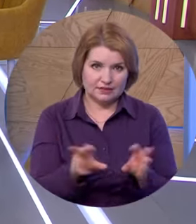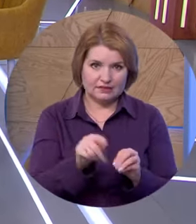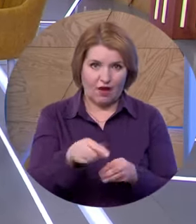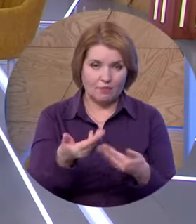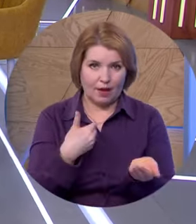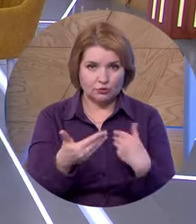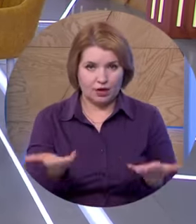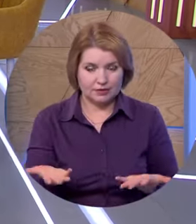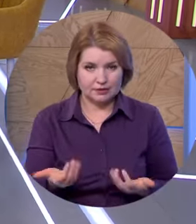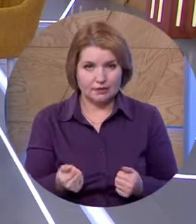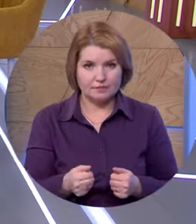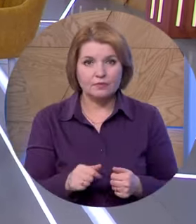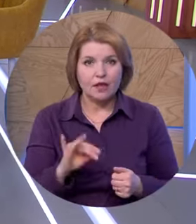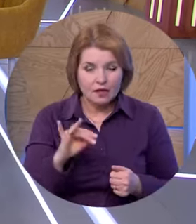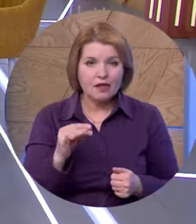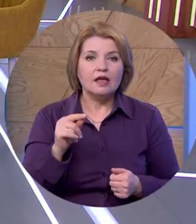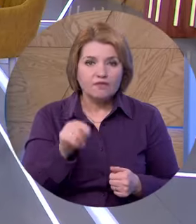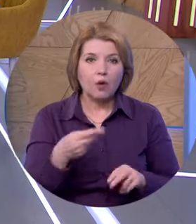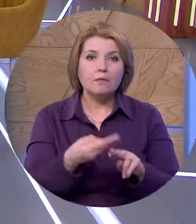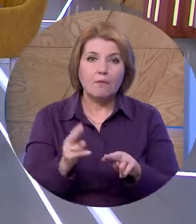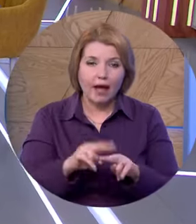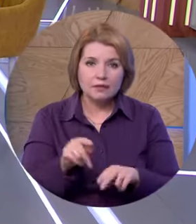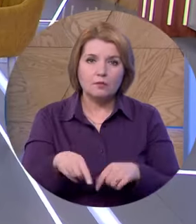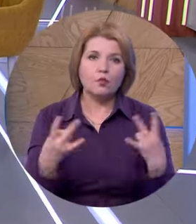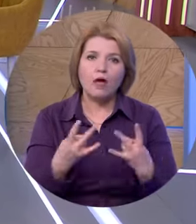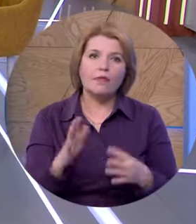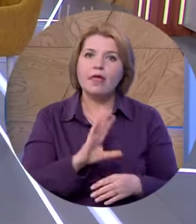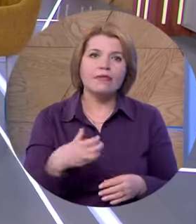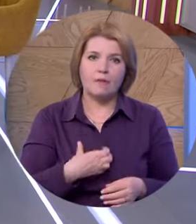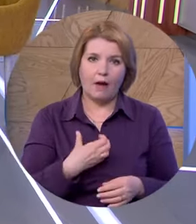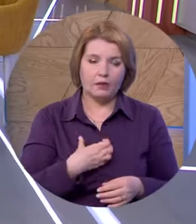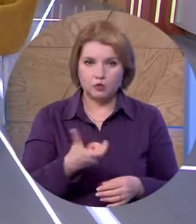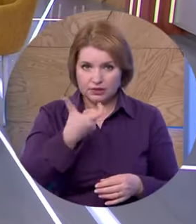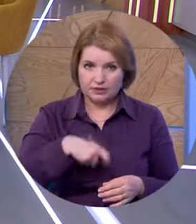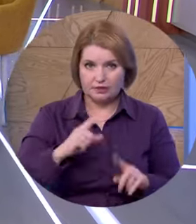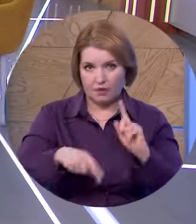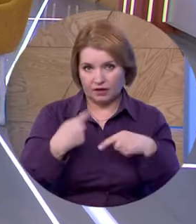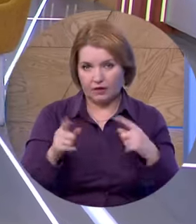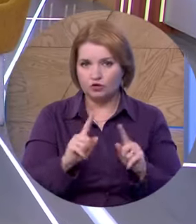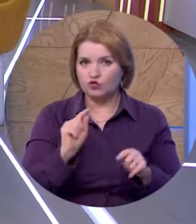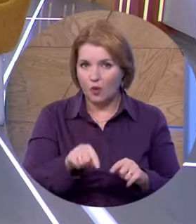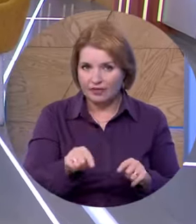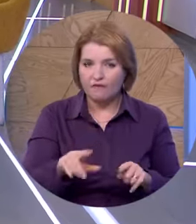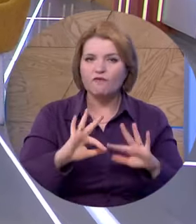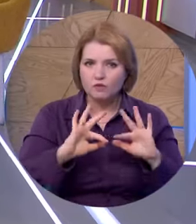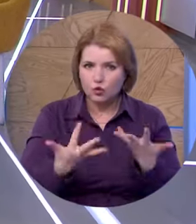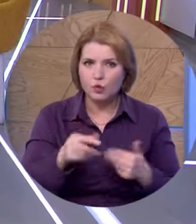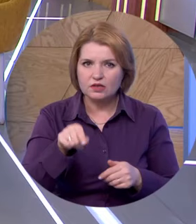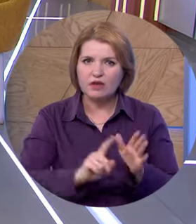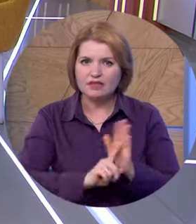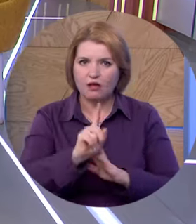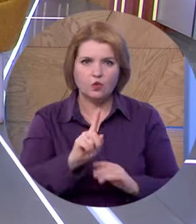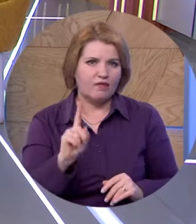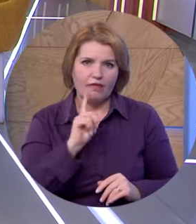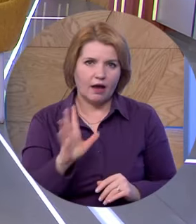грань, наверное, и запрямить. Поэтому нужно не бояться самому себе сознаваться, что тебе вдруг, а это совсем не вдруг, становится некомфортно,